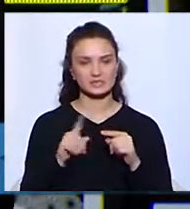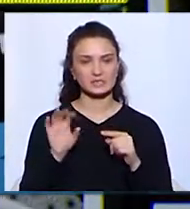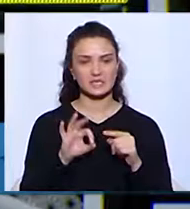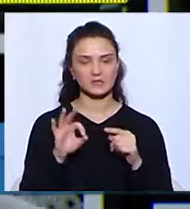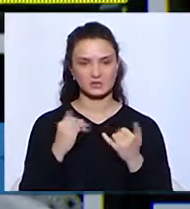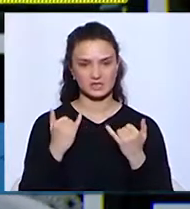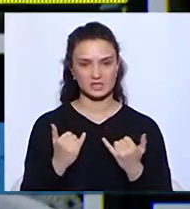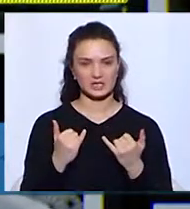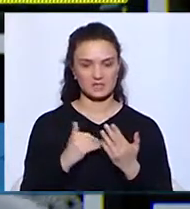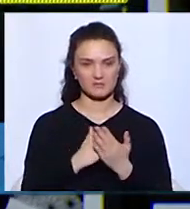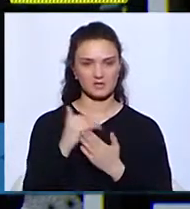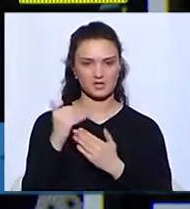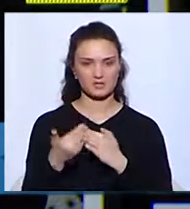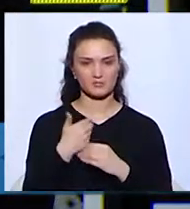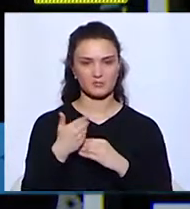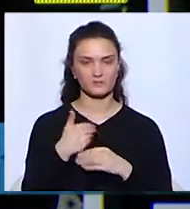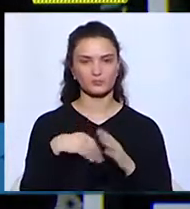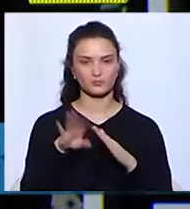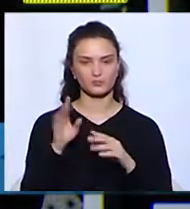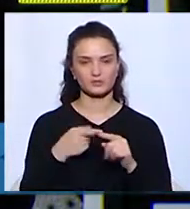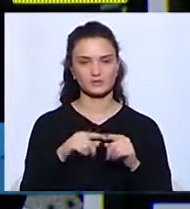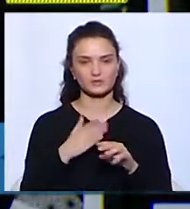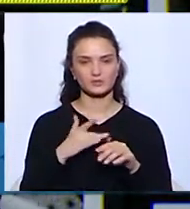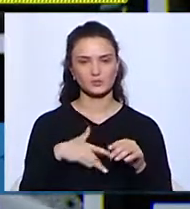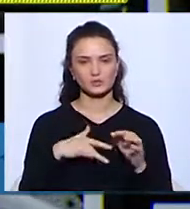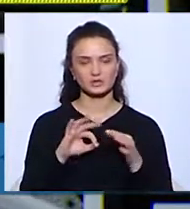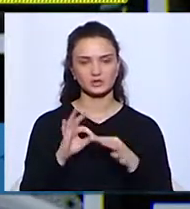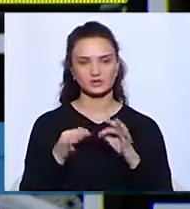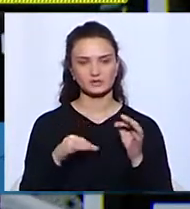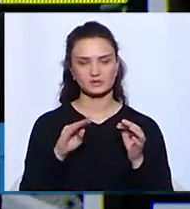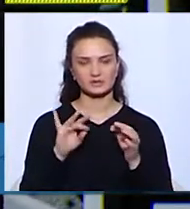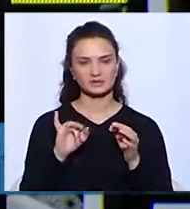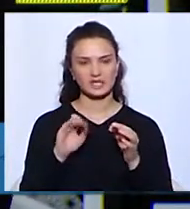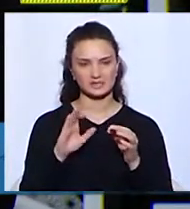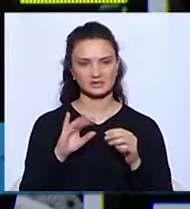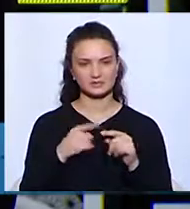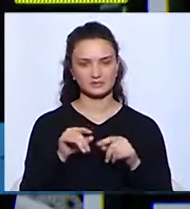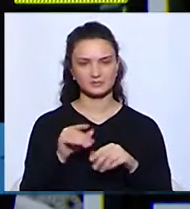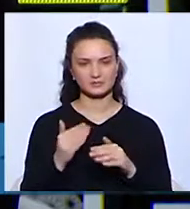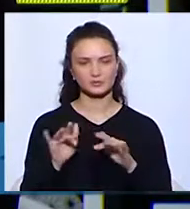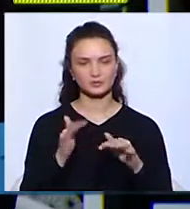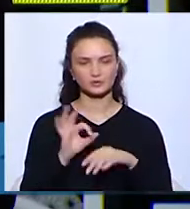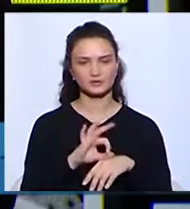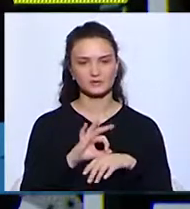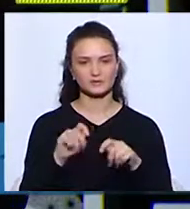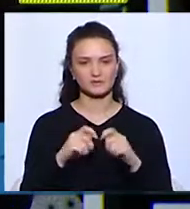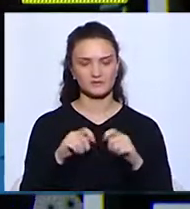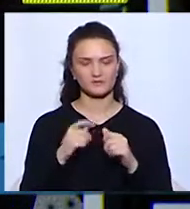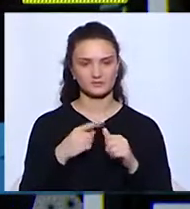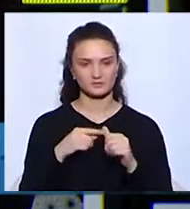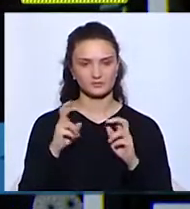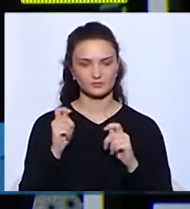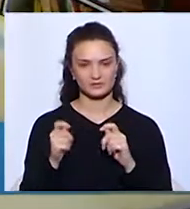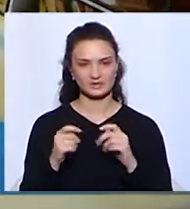ეხლა განსაკუთრებით მაღალია მომართვიანობა, ეს არის კუჭ-ნაწლავის ტრაქტის ფუნქციური დაავადებები ან დარღვევებს უძახით